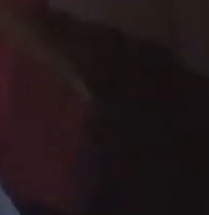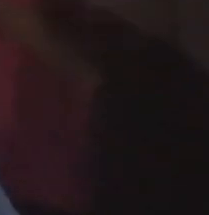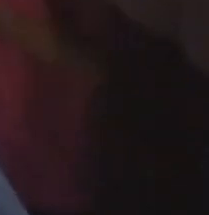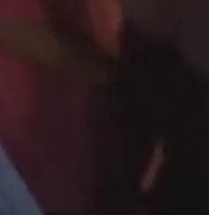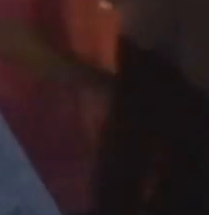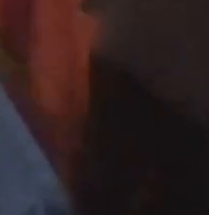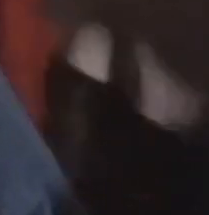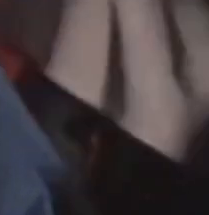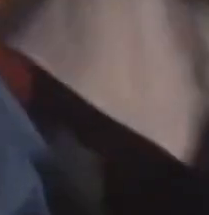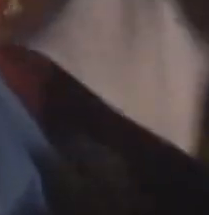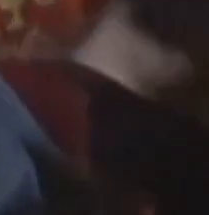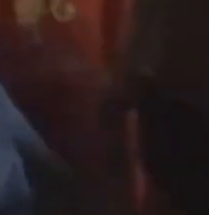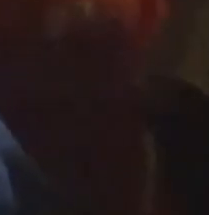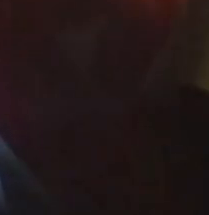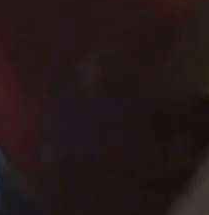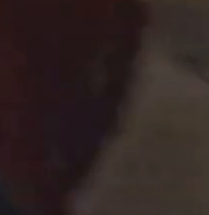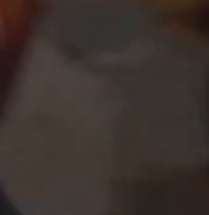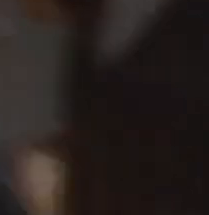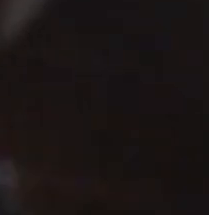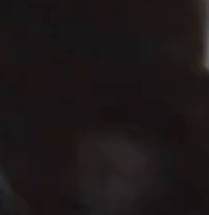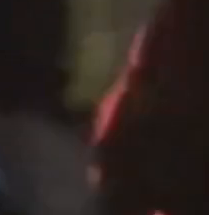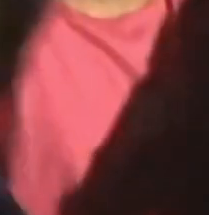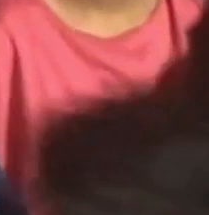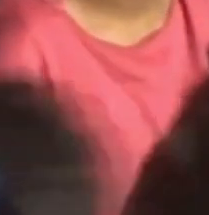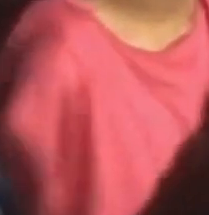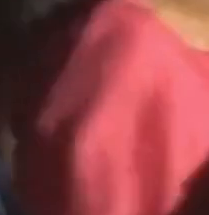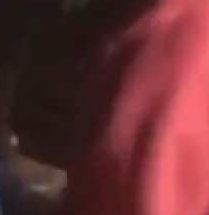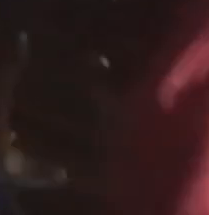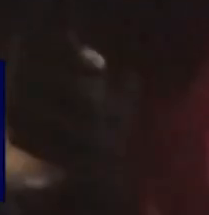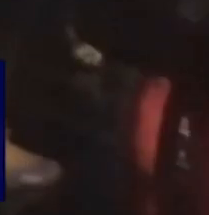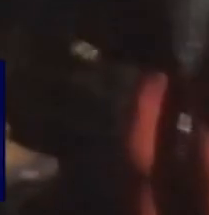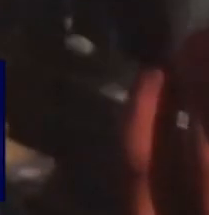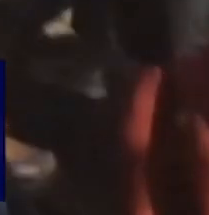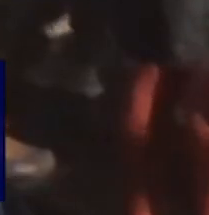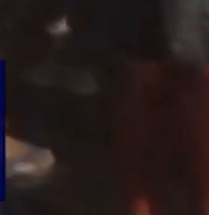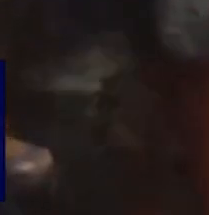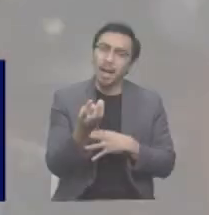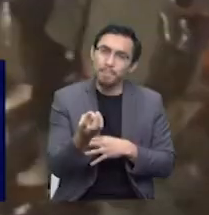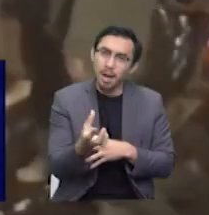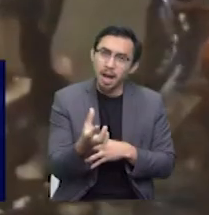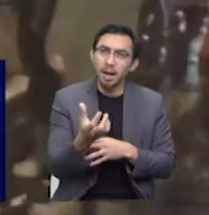enak, makanan semua enak. Kemudian apa-apa gampang lah ya, gitu, dingin lagi.